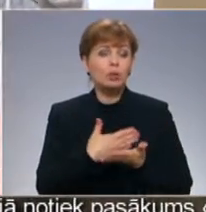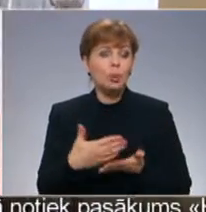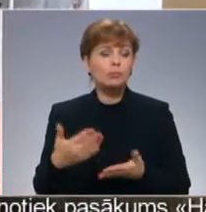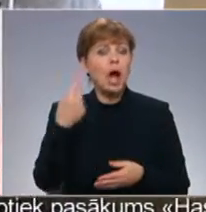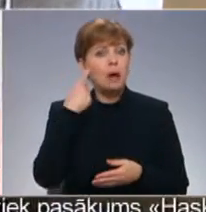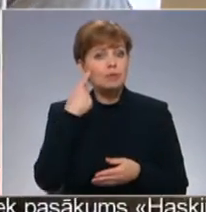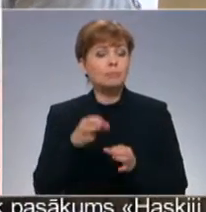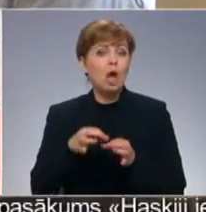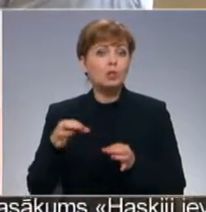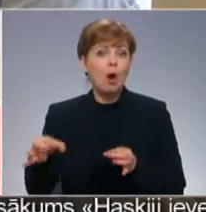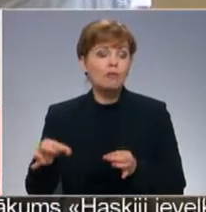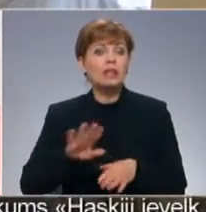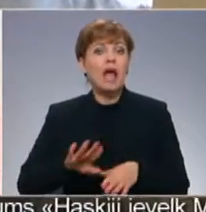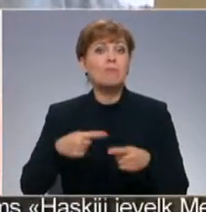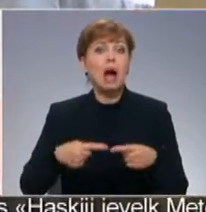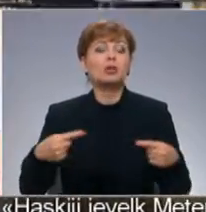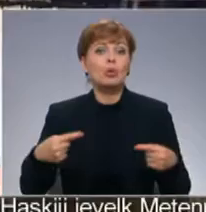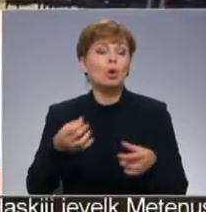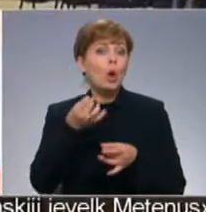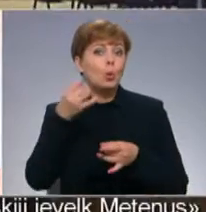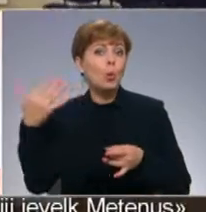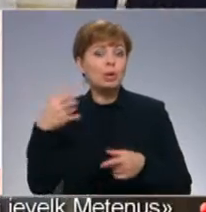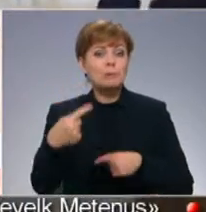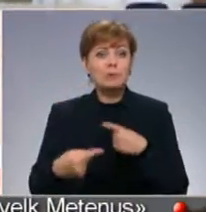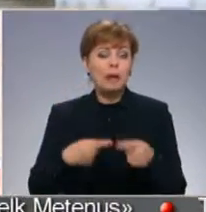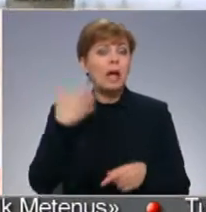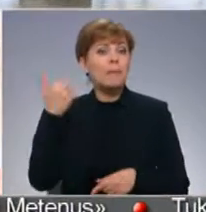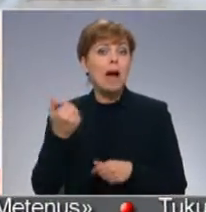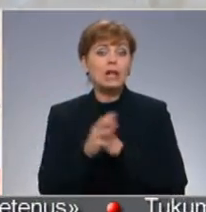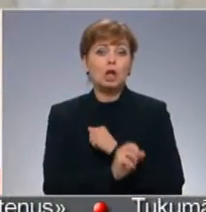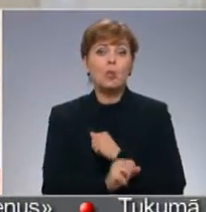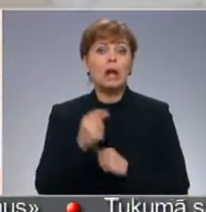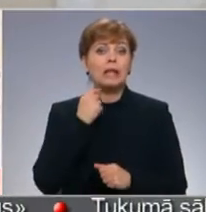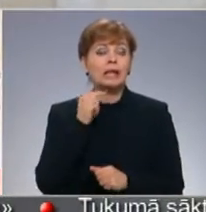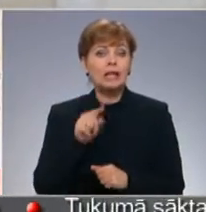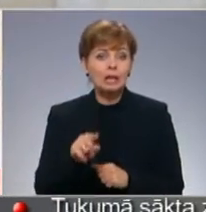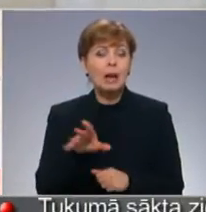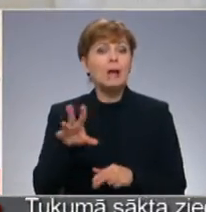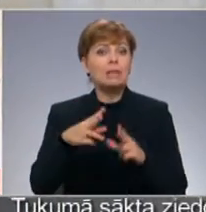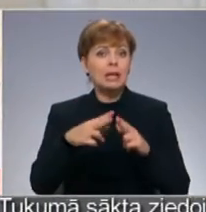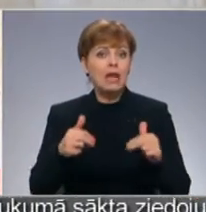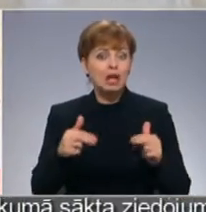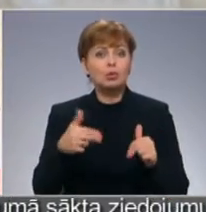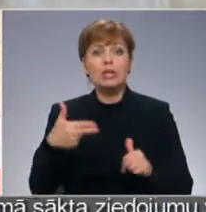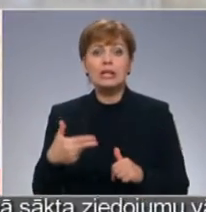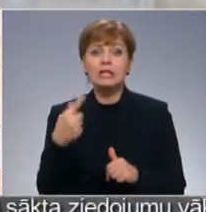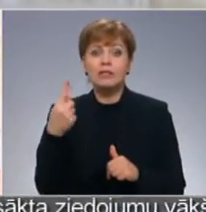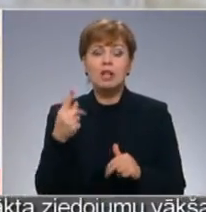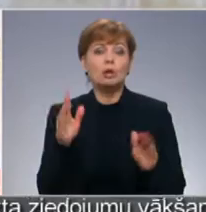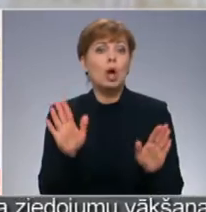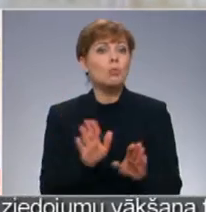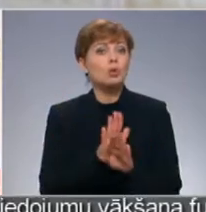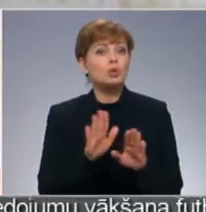apzināt novada nemateriālo kultūras mantojumu. Pērnā gada nogalē Rīgā tapis ieraksts ar 31